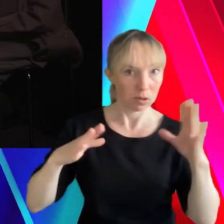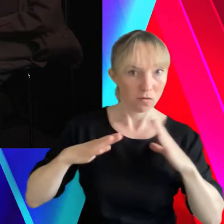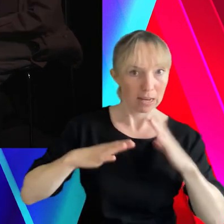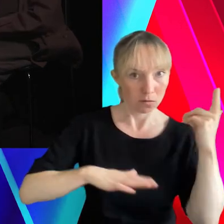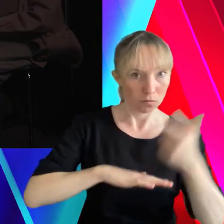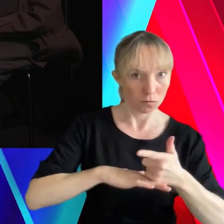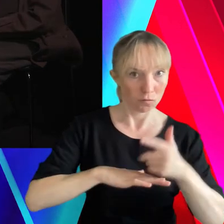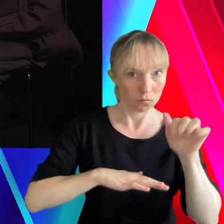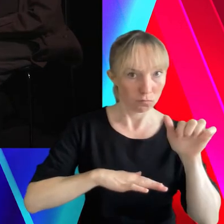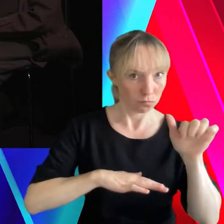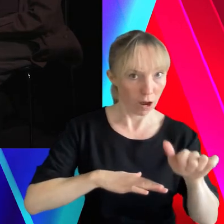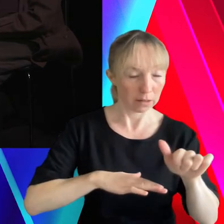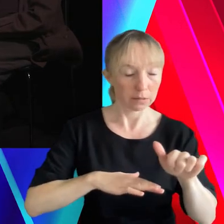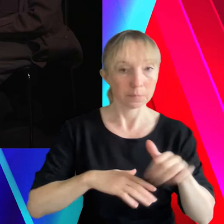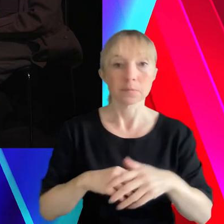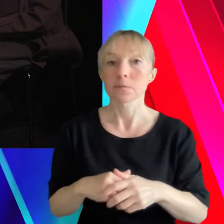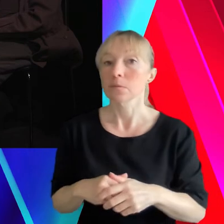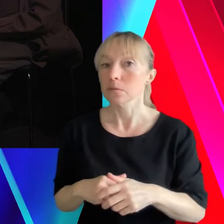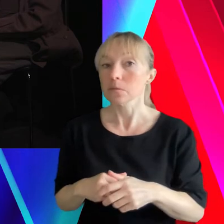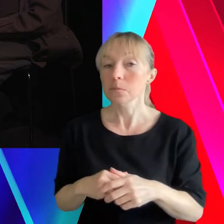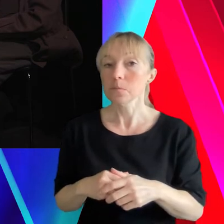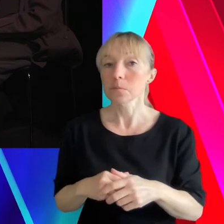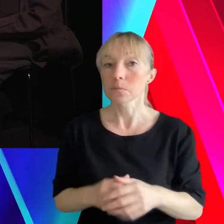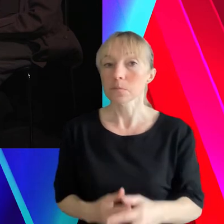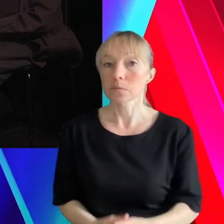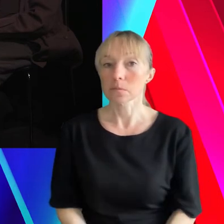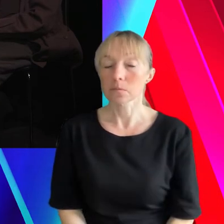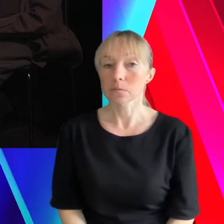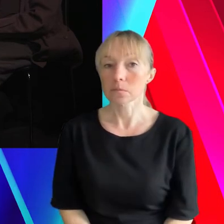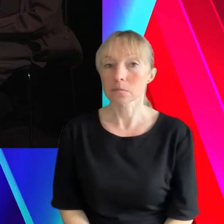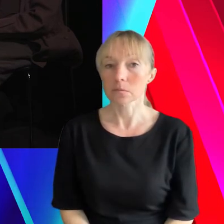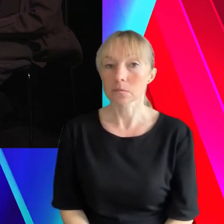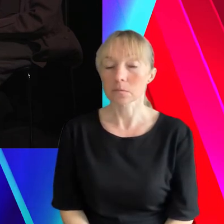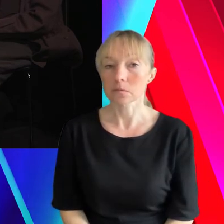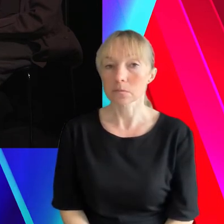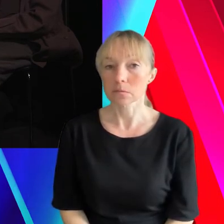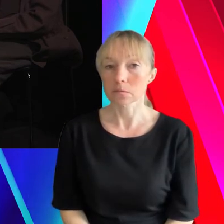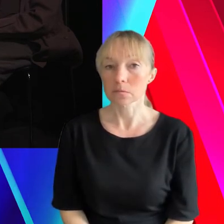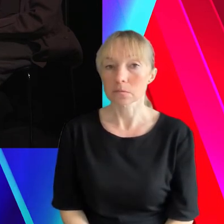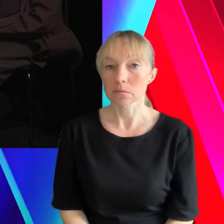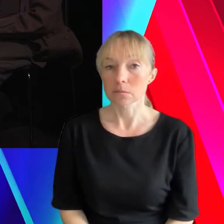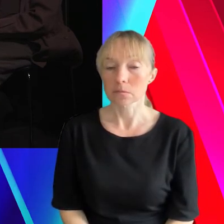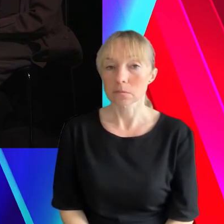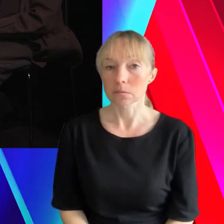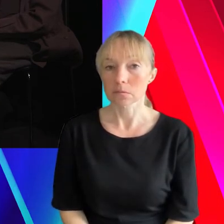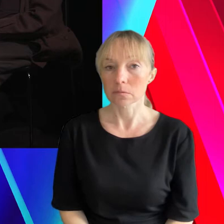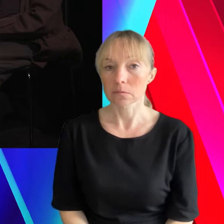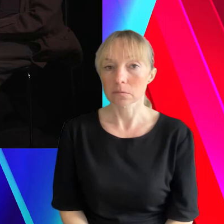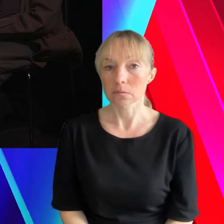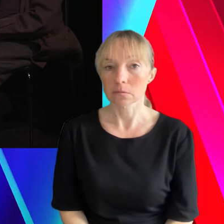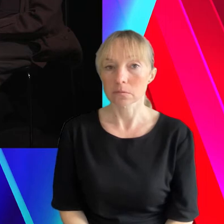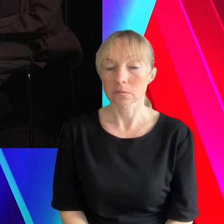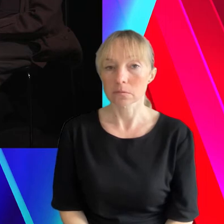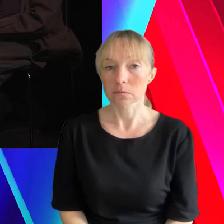correct? همون شیوهی که خود مایکلی انجام میده. یعنی حالا در واقع مایک